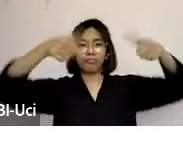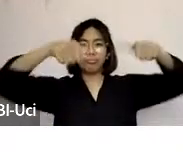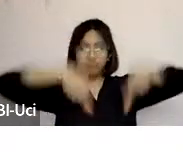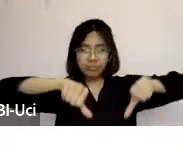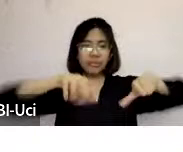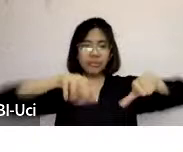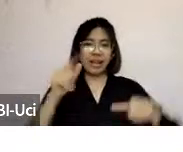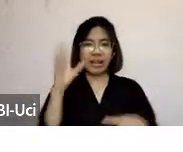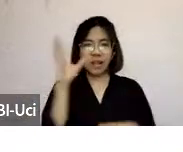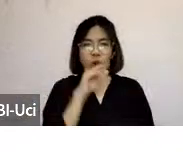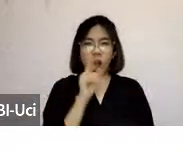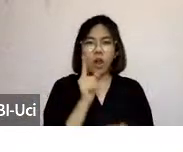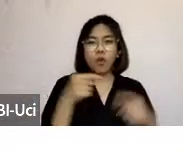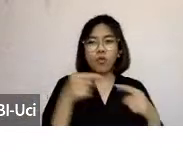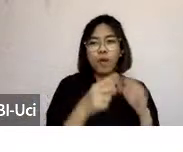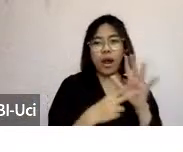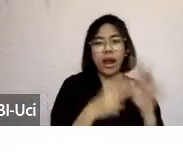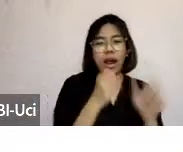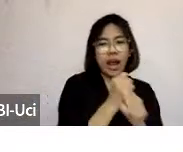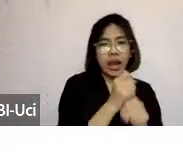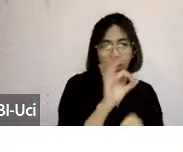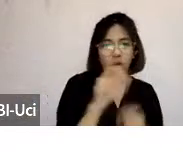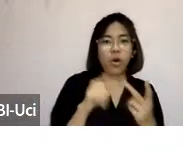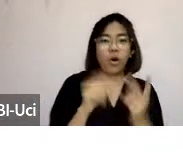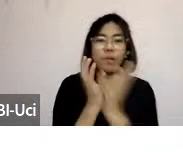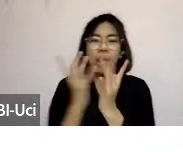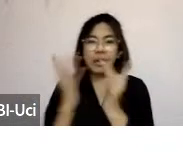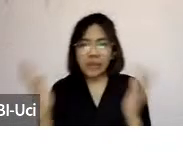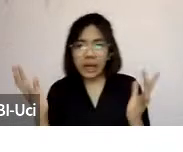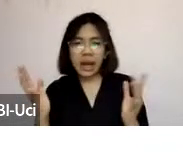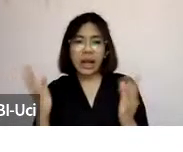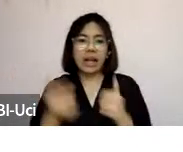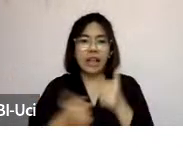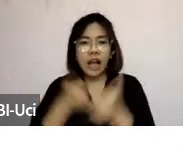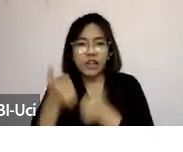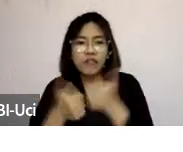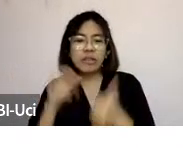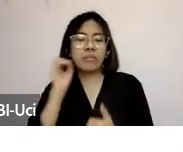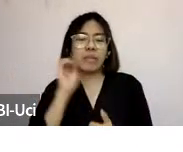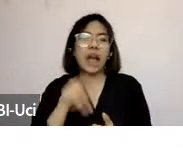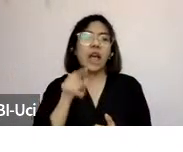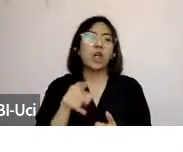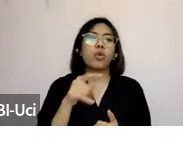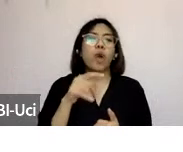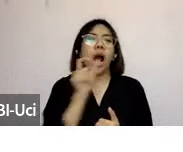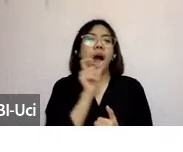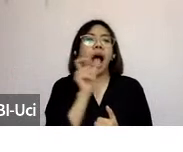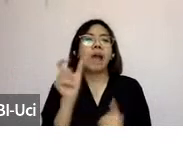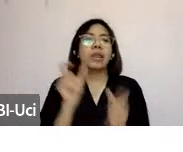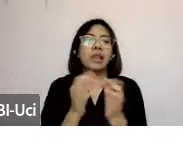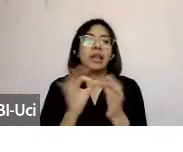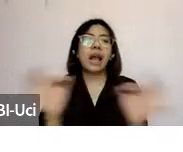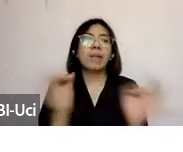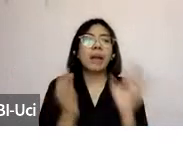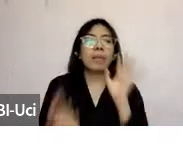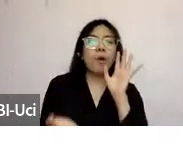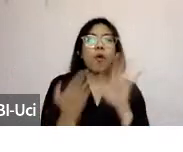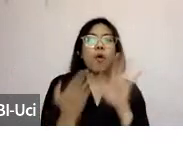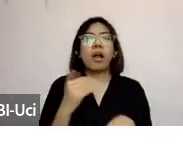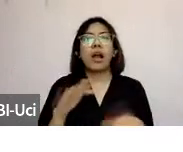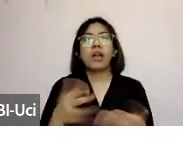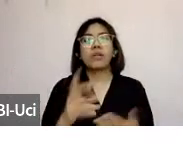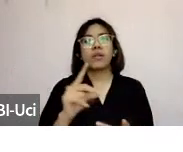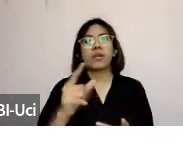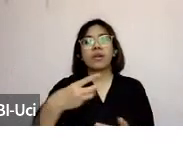tipis membesarkan sipil menganggap ini pengulangan biji redwine dan kemudian ini kan yang